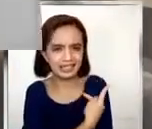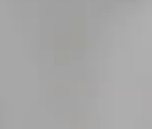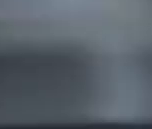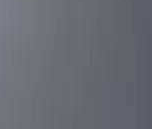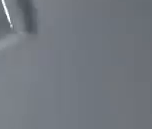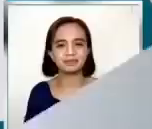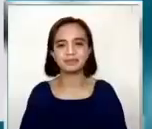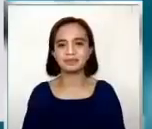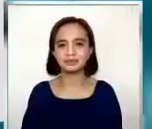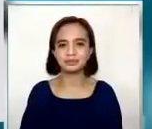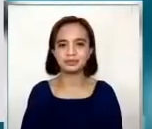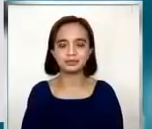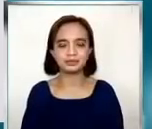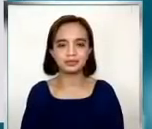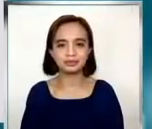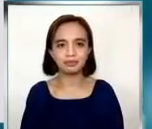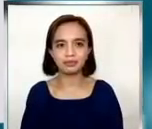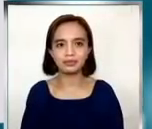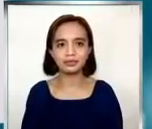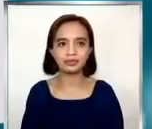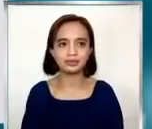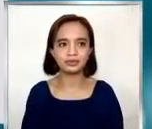Canlas.